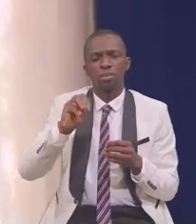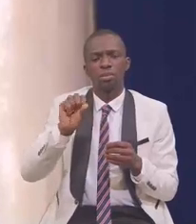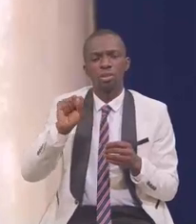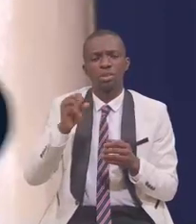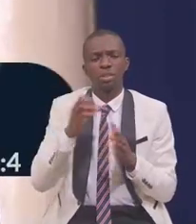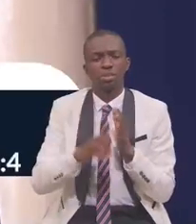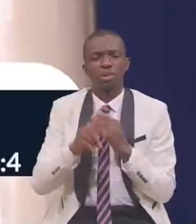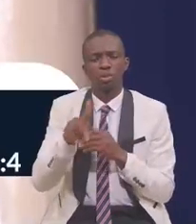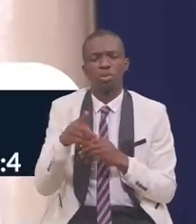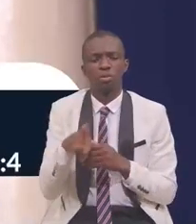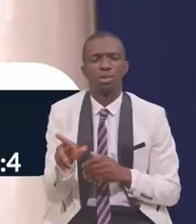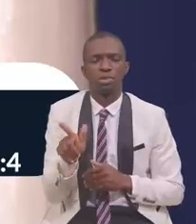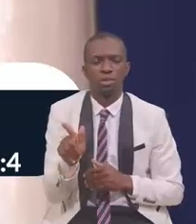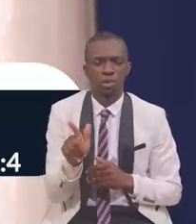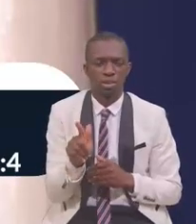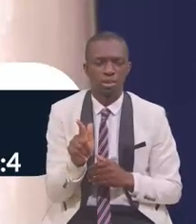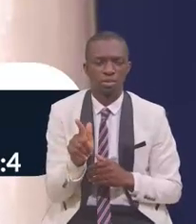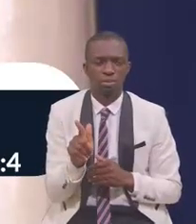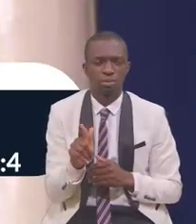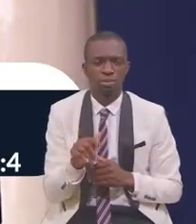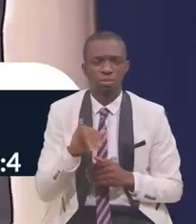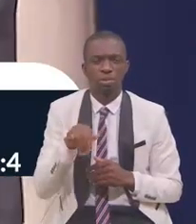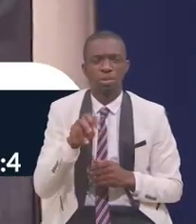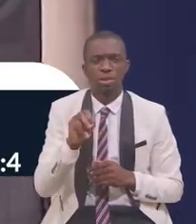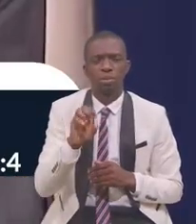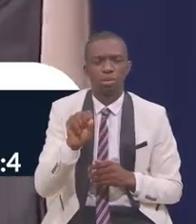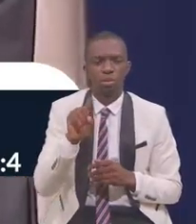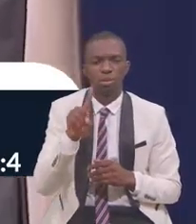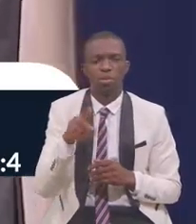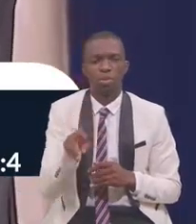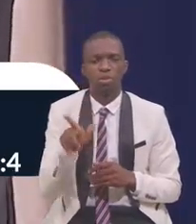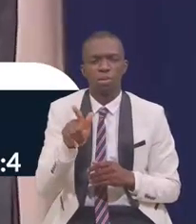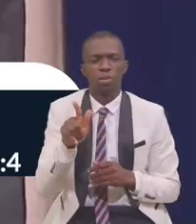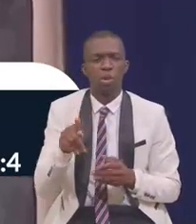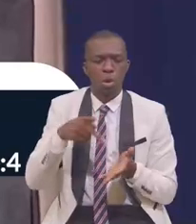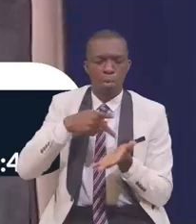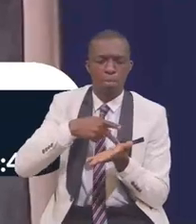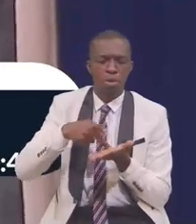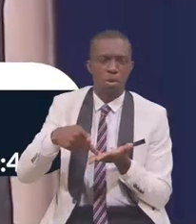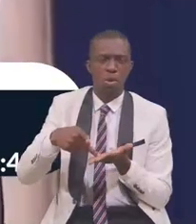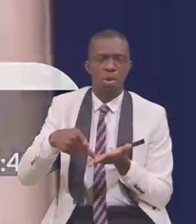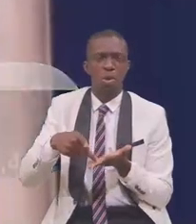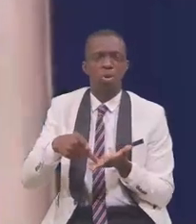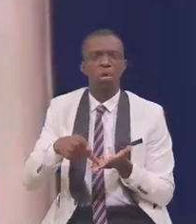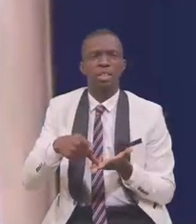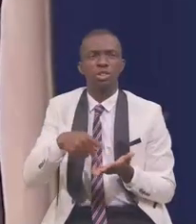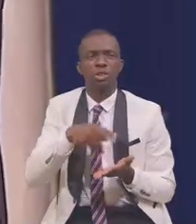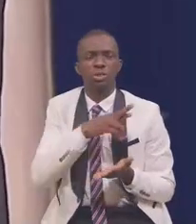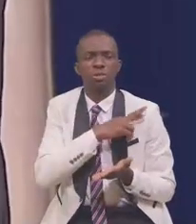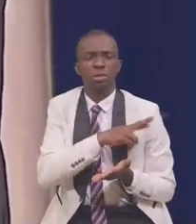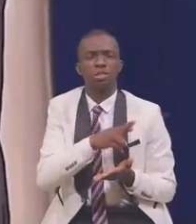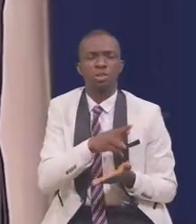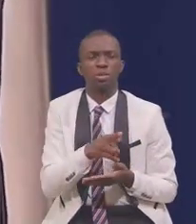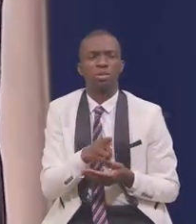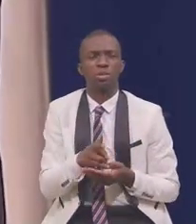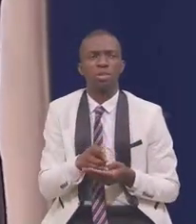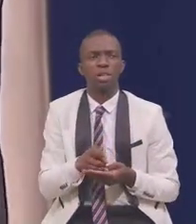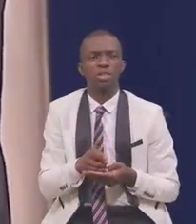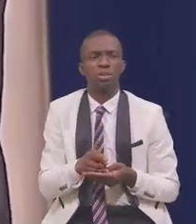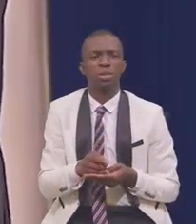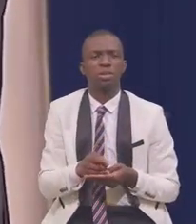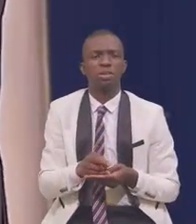27. Jacques 1, le verset 27. La religion pure, il y a une pure religion. Il y a la